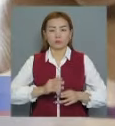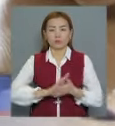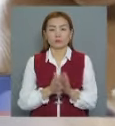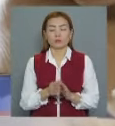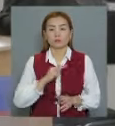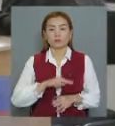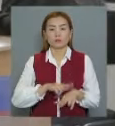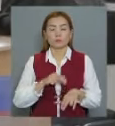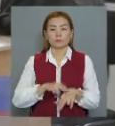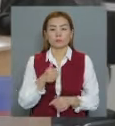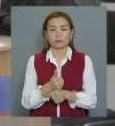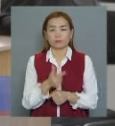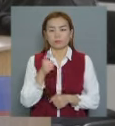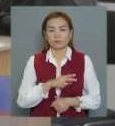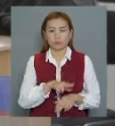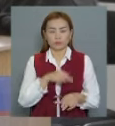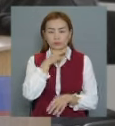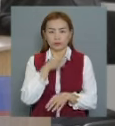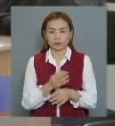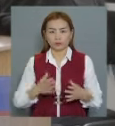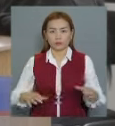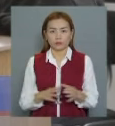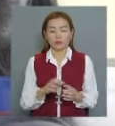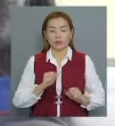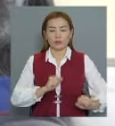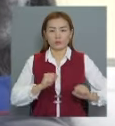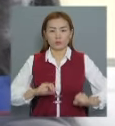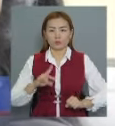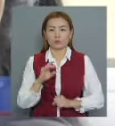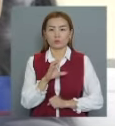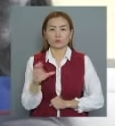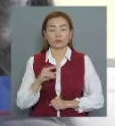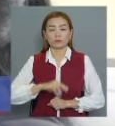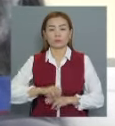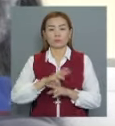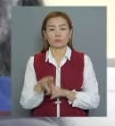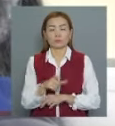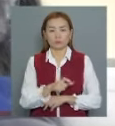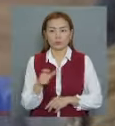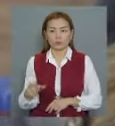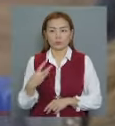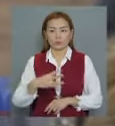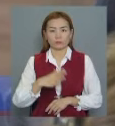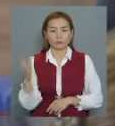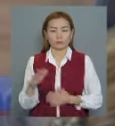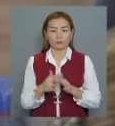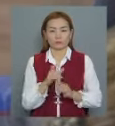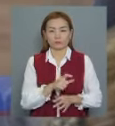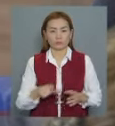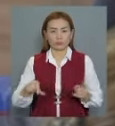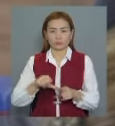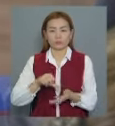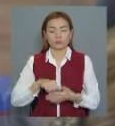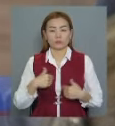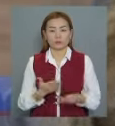еңбек инспекциясы басқармасы, полиция департаменті, адвокат, нотариус, жұмыспен қамту өкілдерімен 30-ға жуық ауыл тұрғыны кеңес